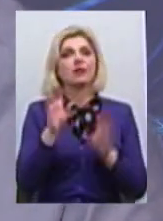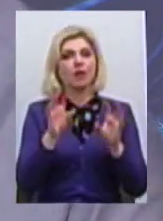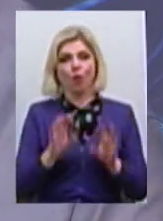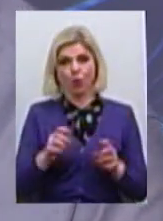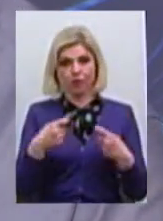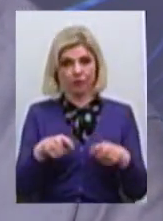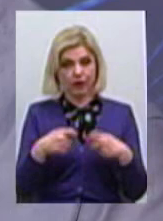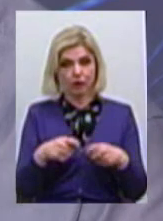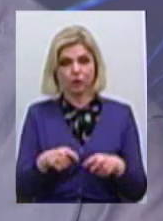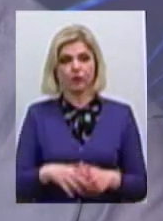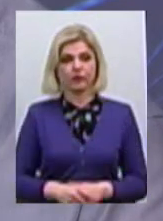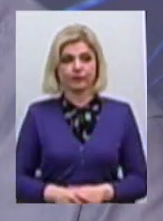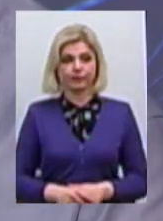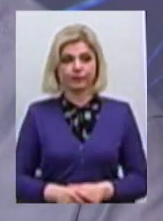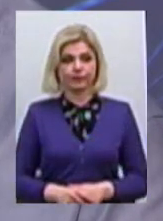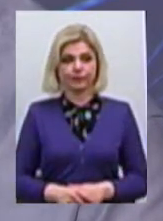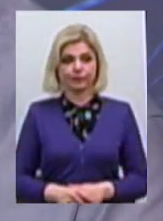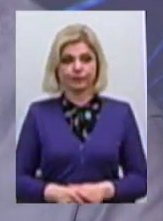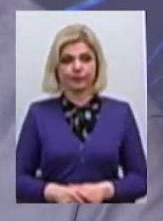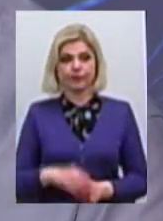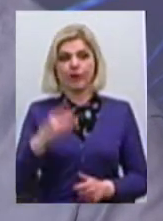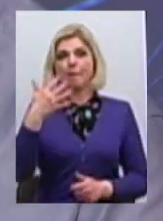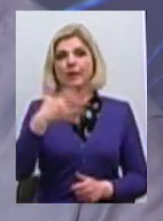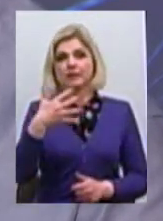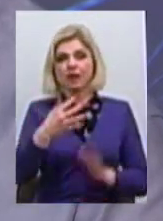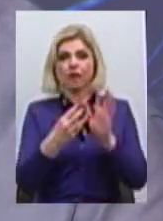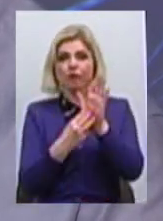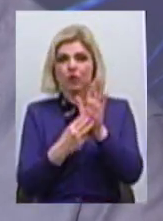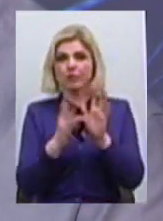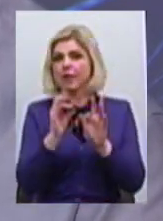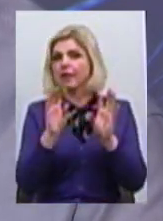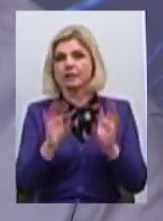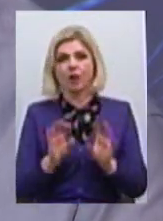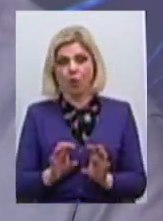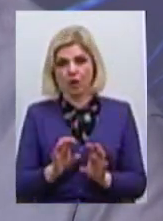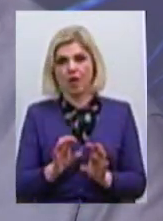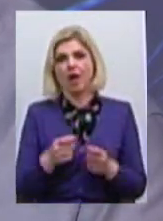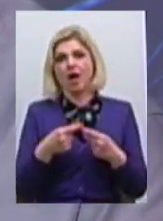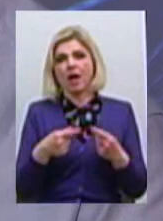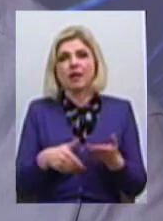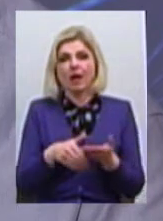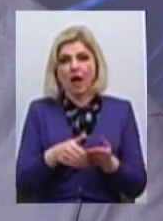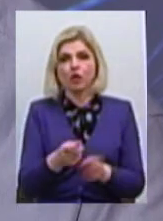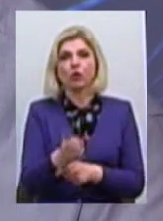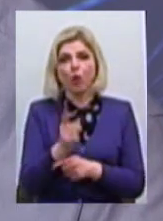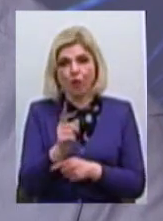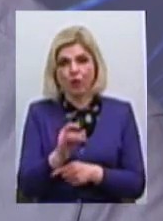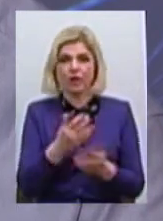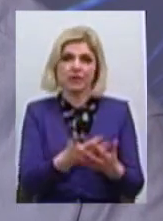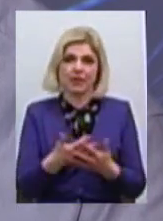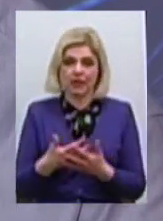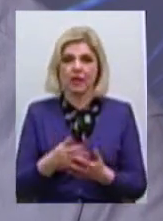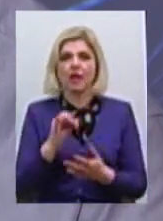реалізовувались, а також 58 незаконних знарядь лову. І нараховано